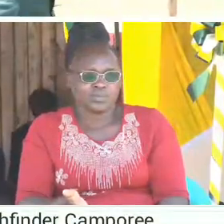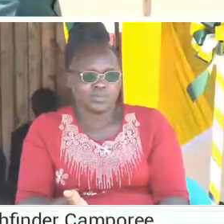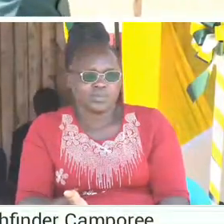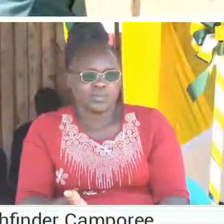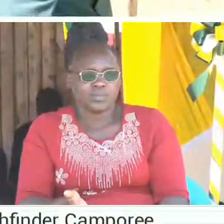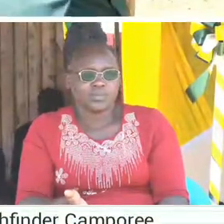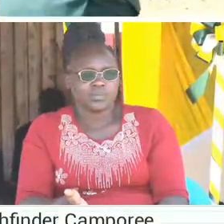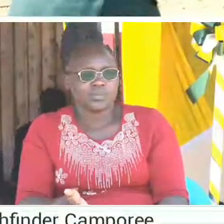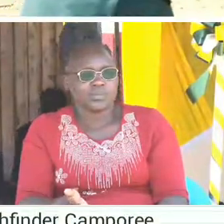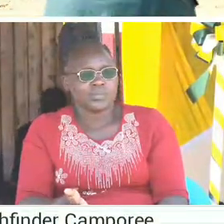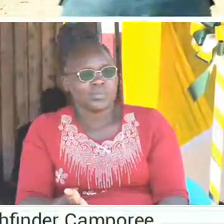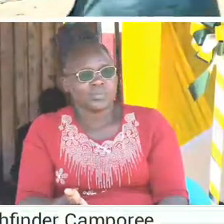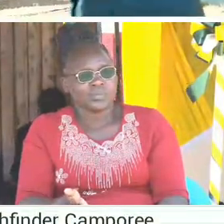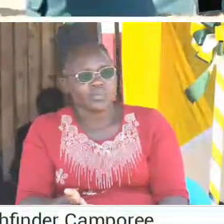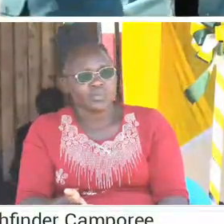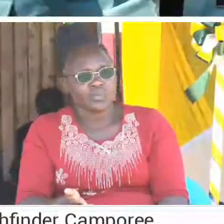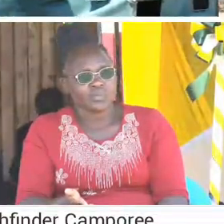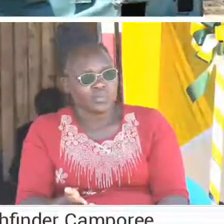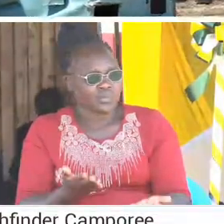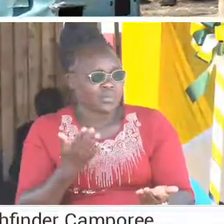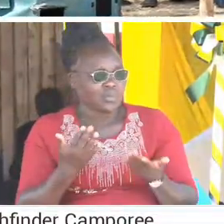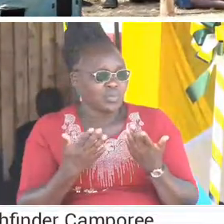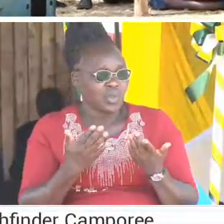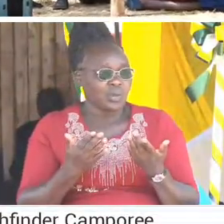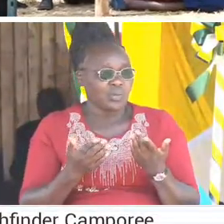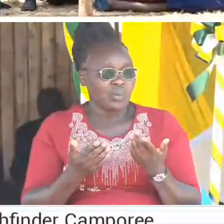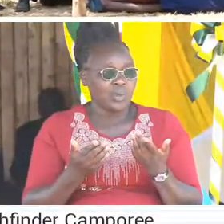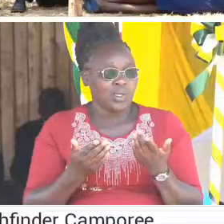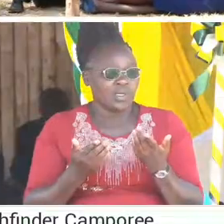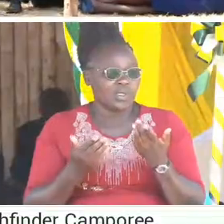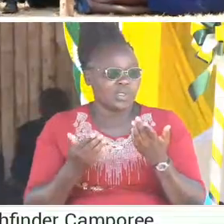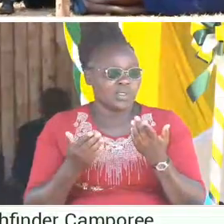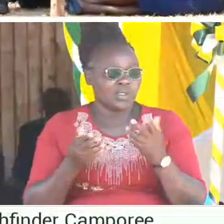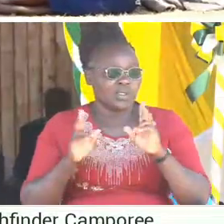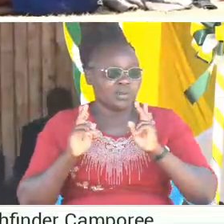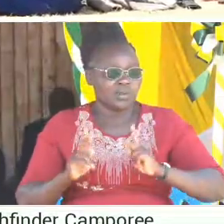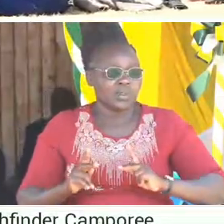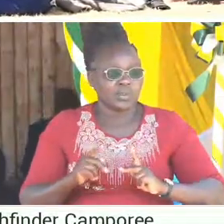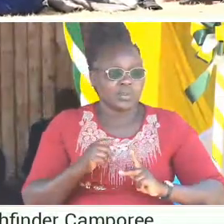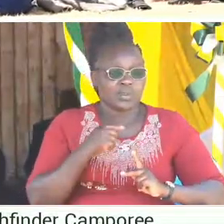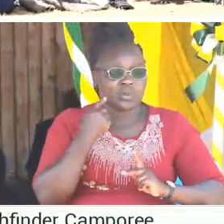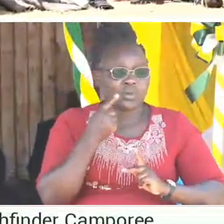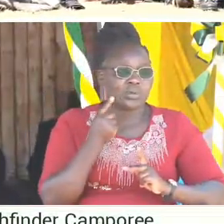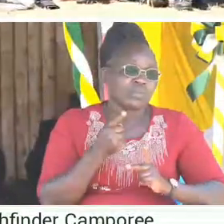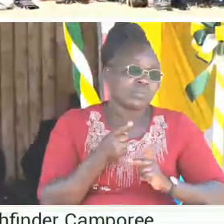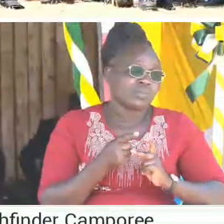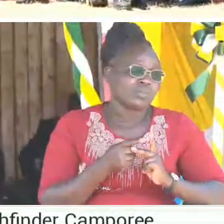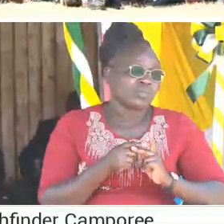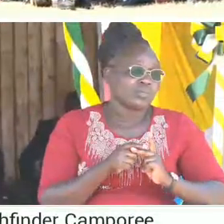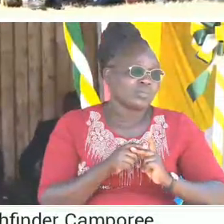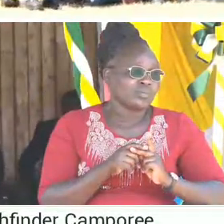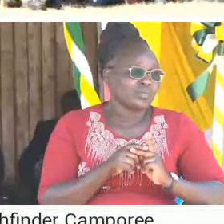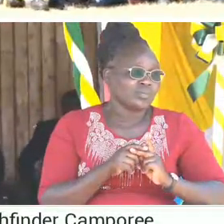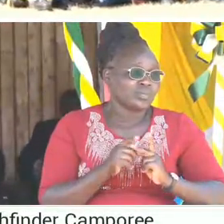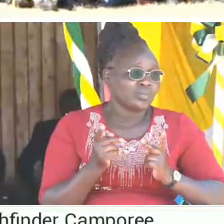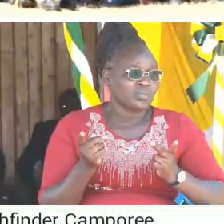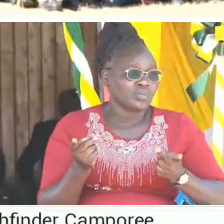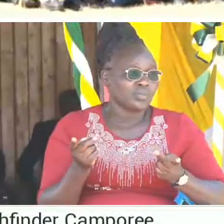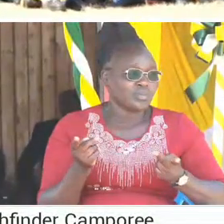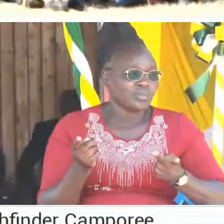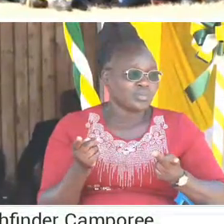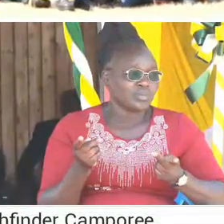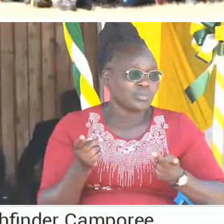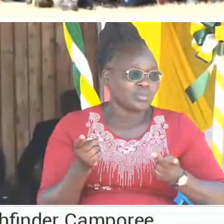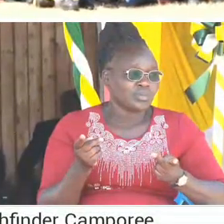Yeye pengine ni mtu anamiliki shirika la utalii, kampuni la utalii. Wageni hawaji. Na si kwamba nchi